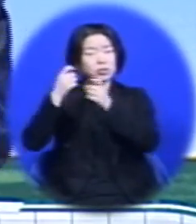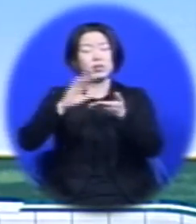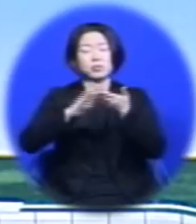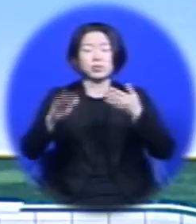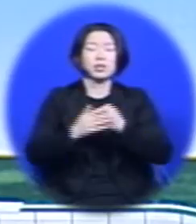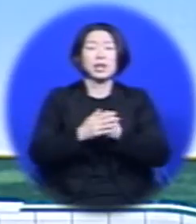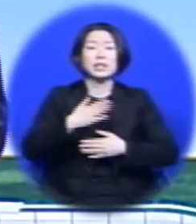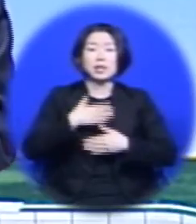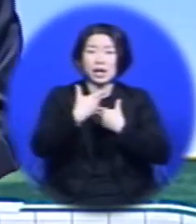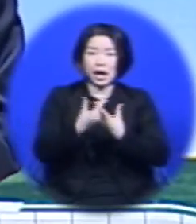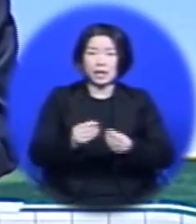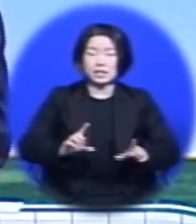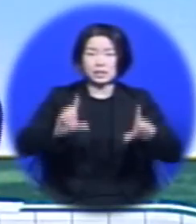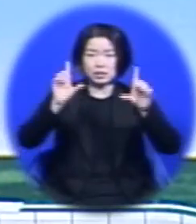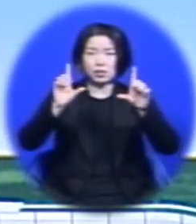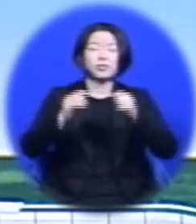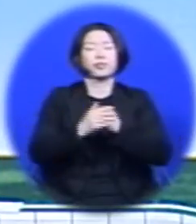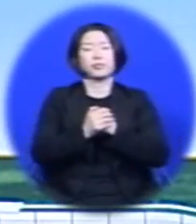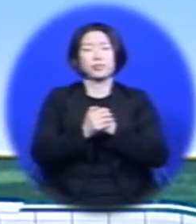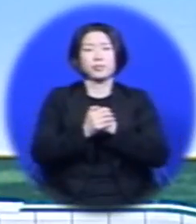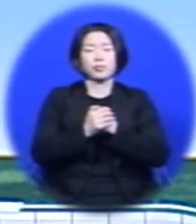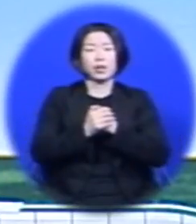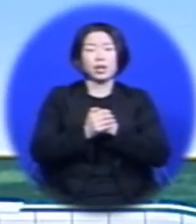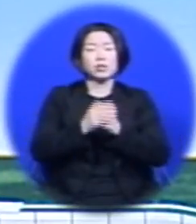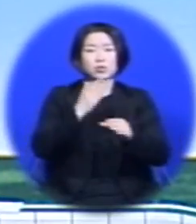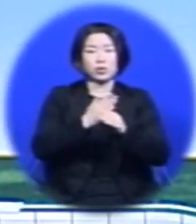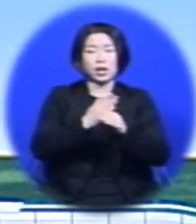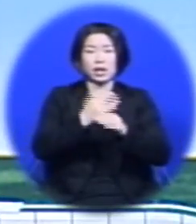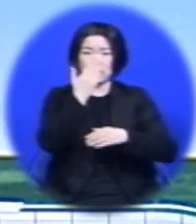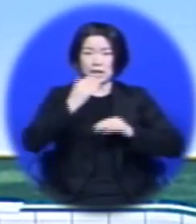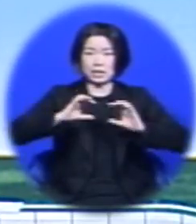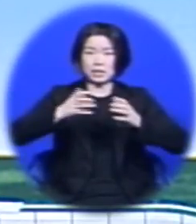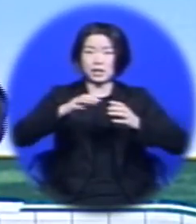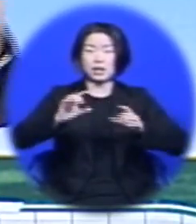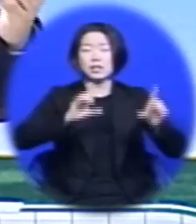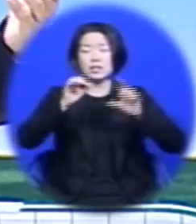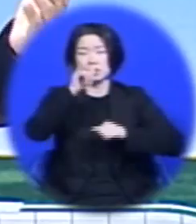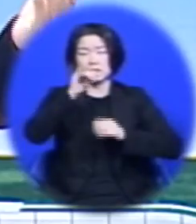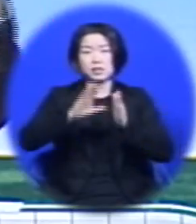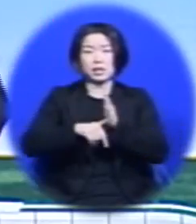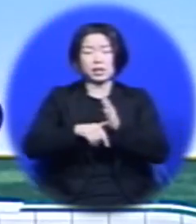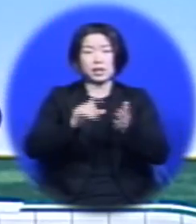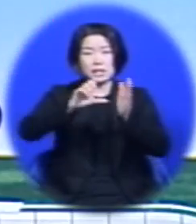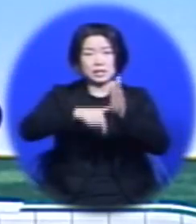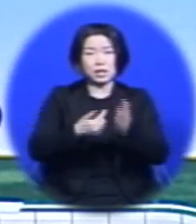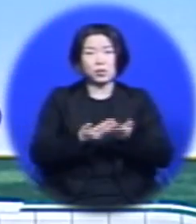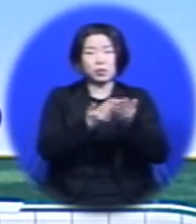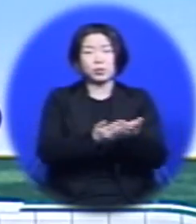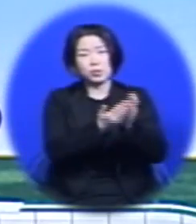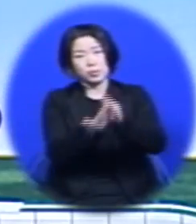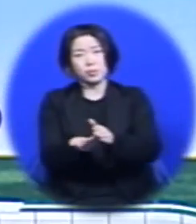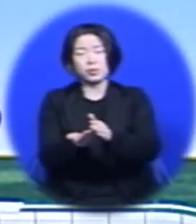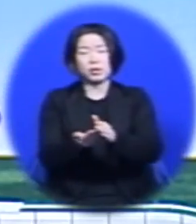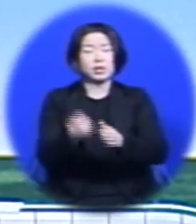저는 안식년 쭝 에 이스라엘의 있으면서 세월호 참사 소식을 들었습니다